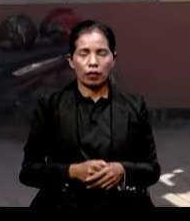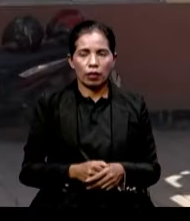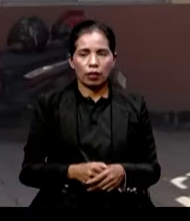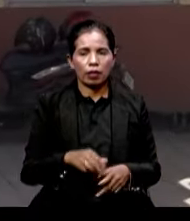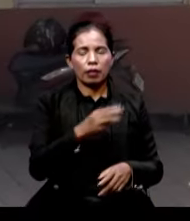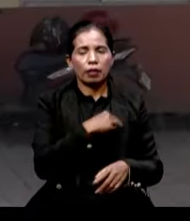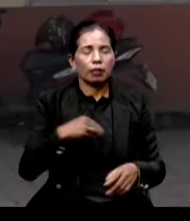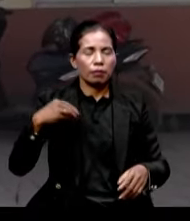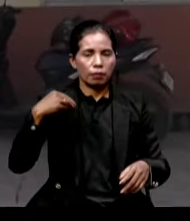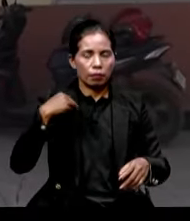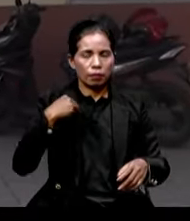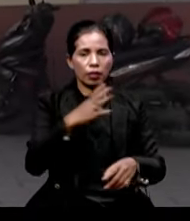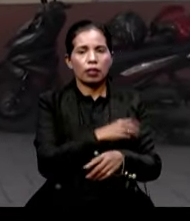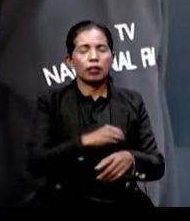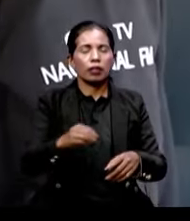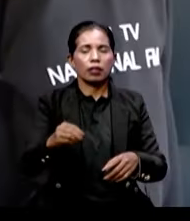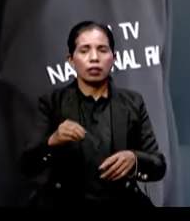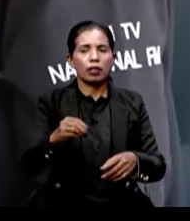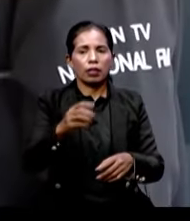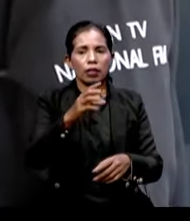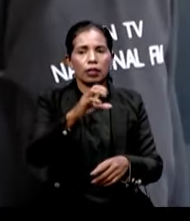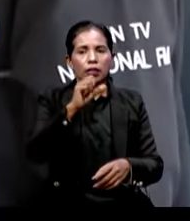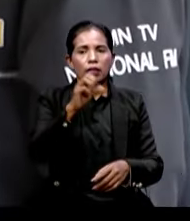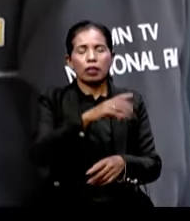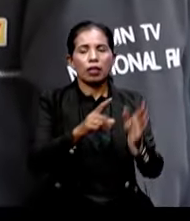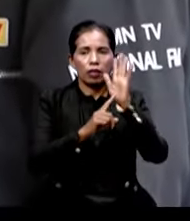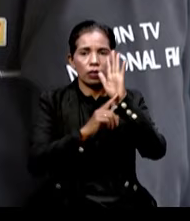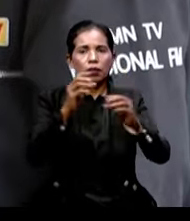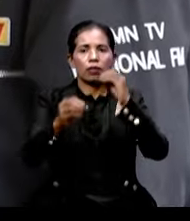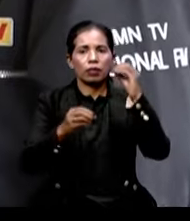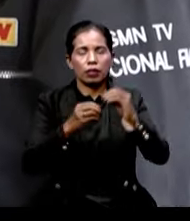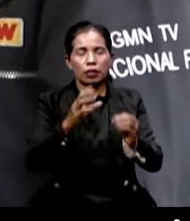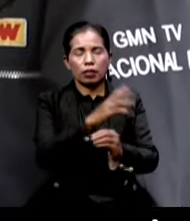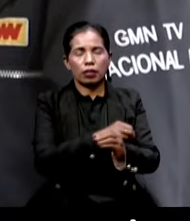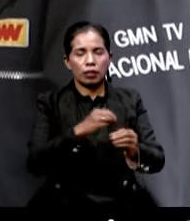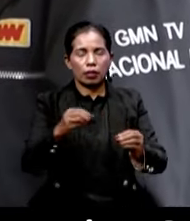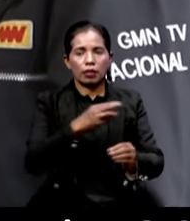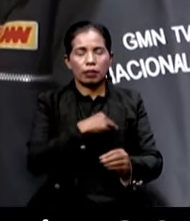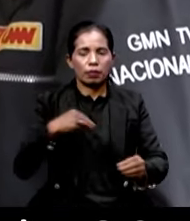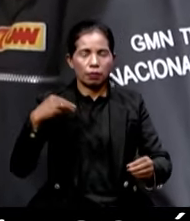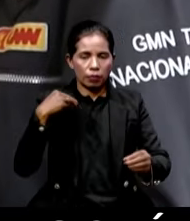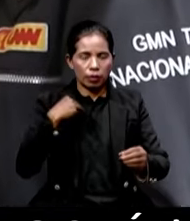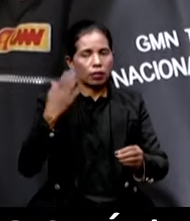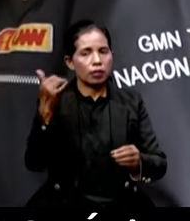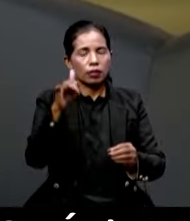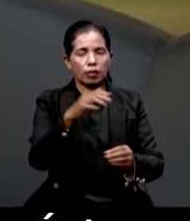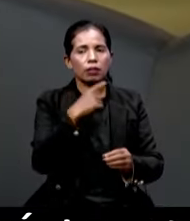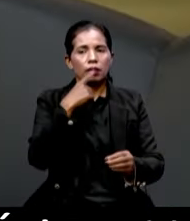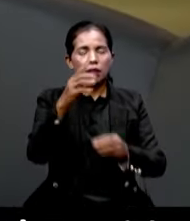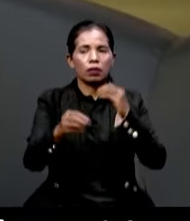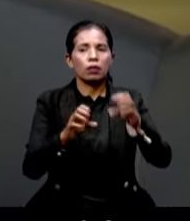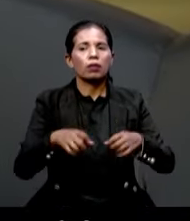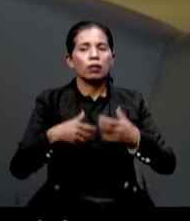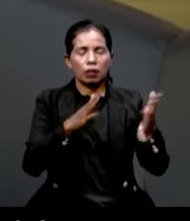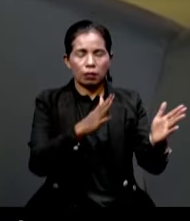Madre Superior Congregação Alma Dili, Zetrodis, pidi hatole hirakne, e asrama Madre Alma Praia dos Coqueiros, odi hatan konaba